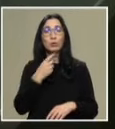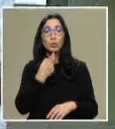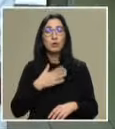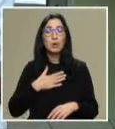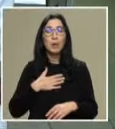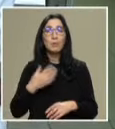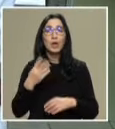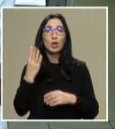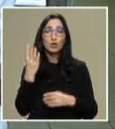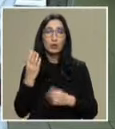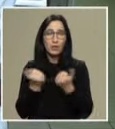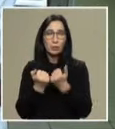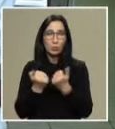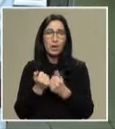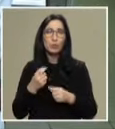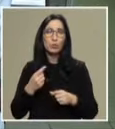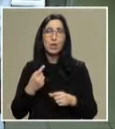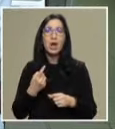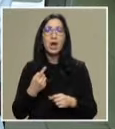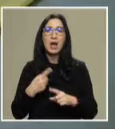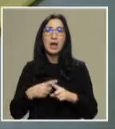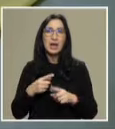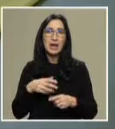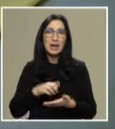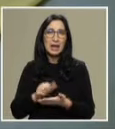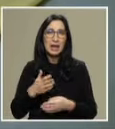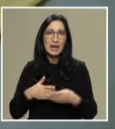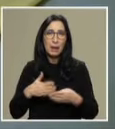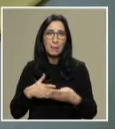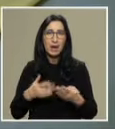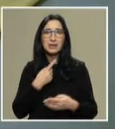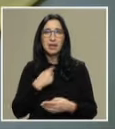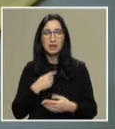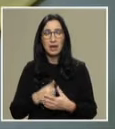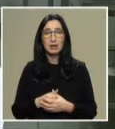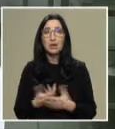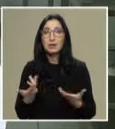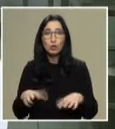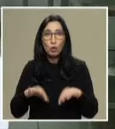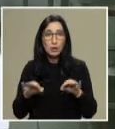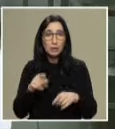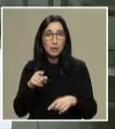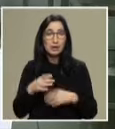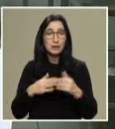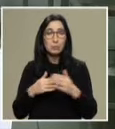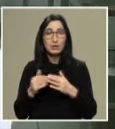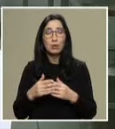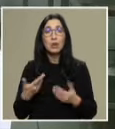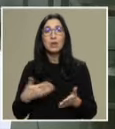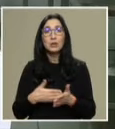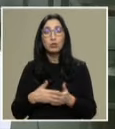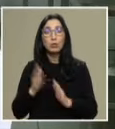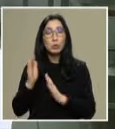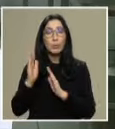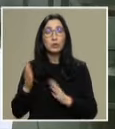място на хлебар сладкар на национално състезание. Айсел, защо избра специалност готвач? Защото за по-нататък искам